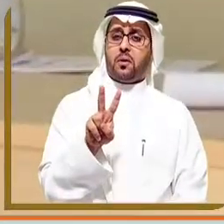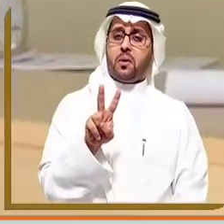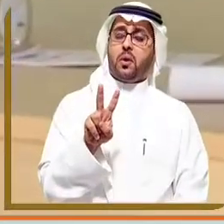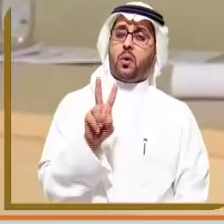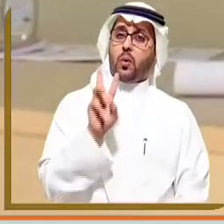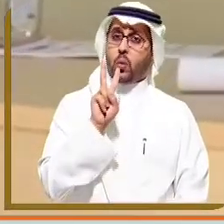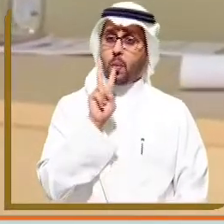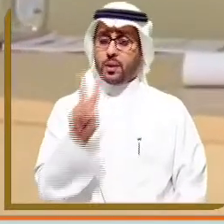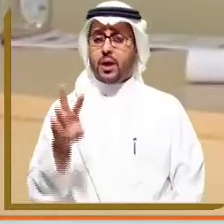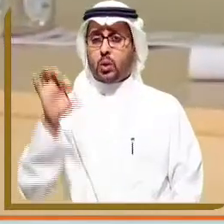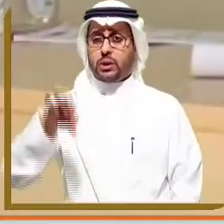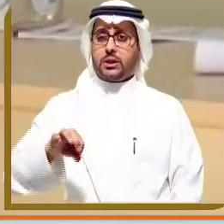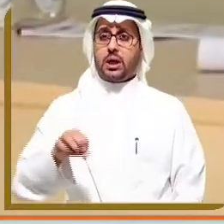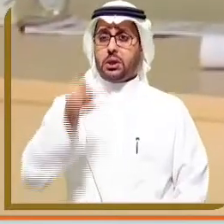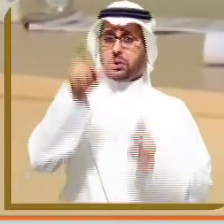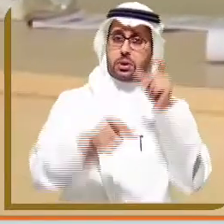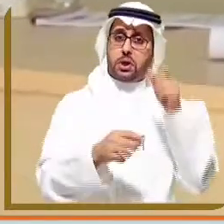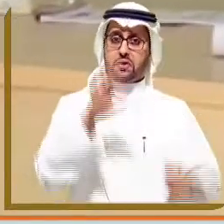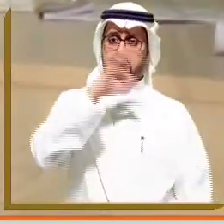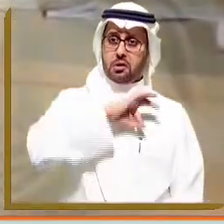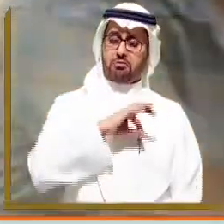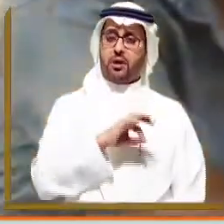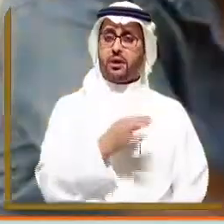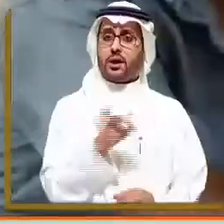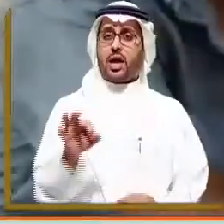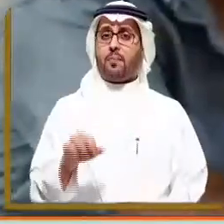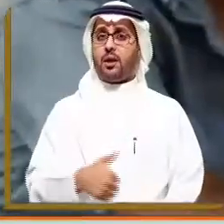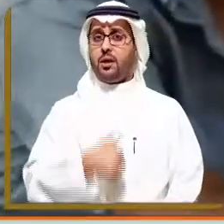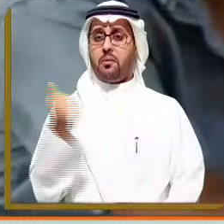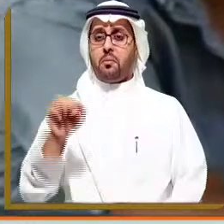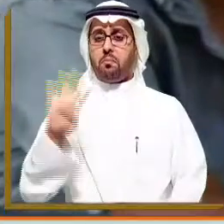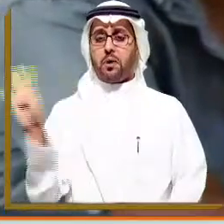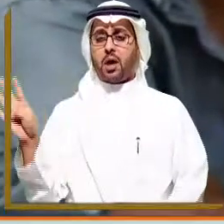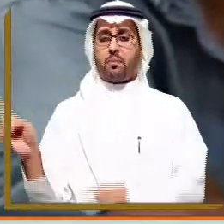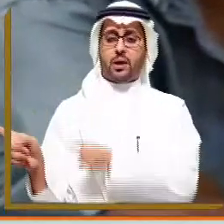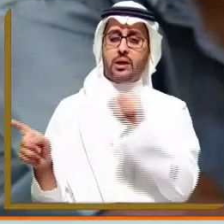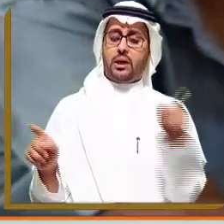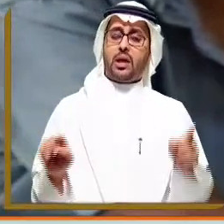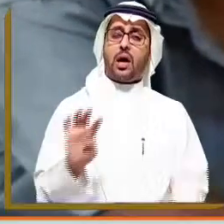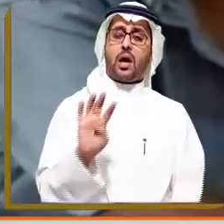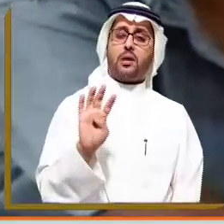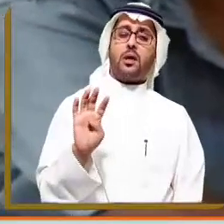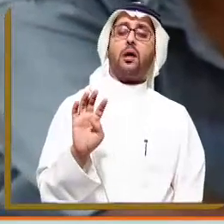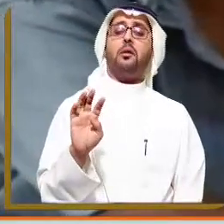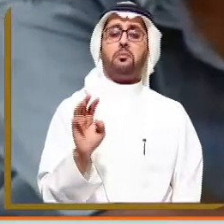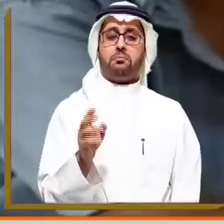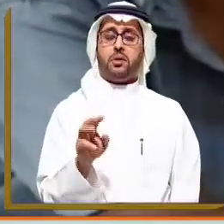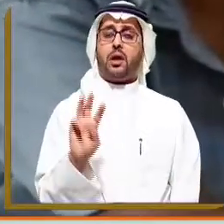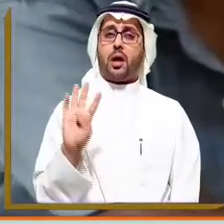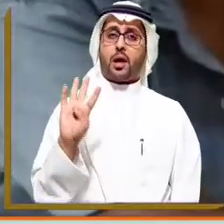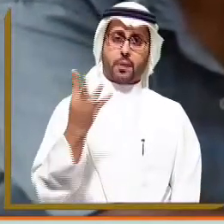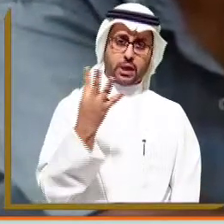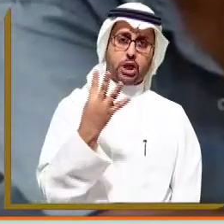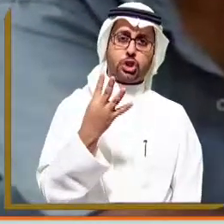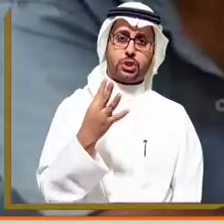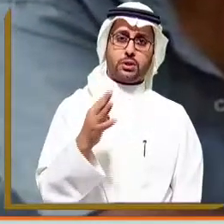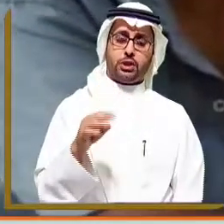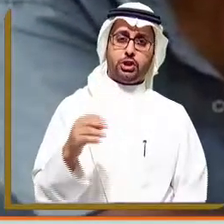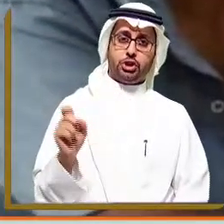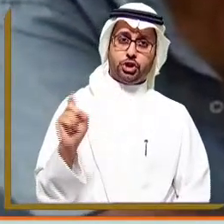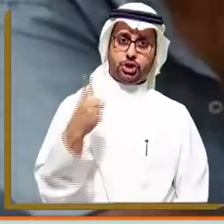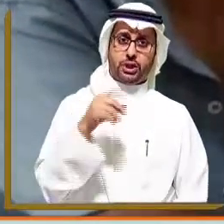وذلك خلال الفترة من 8 وحتى 14 من شهر أبريل الجاري. كما قدمت عيادات مركز